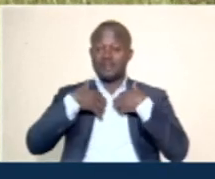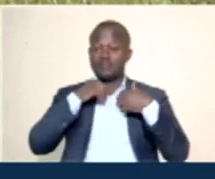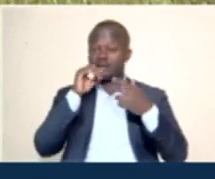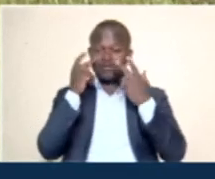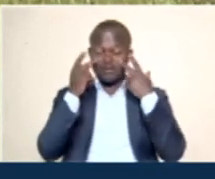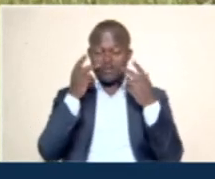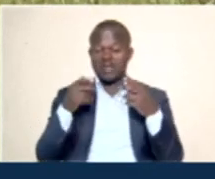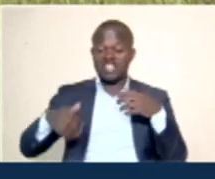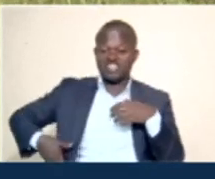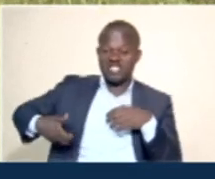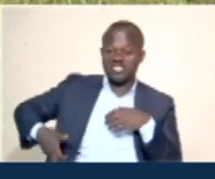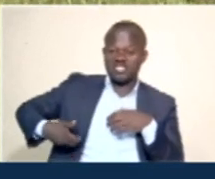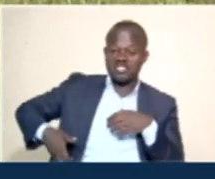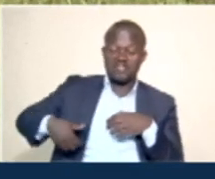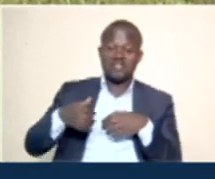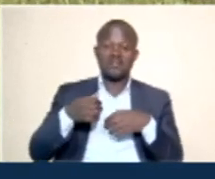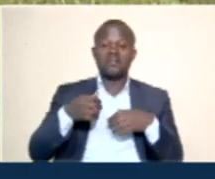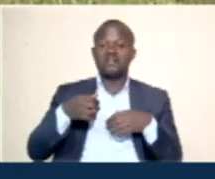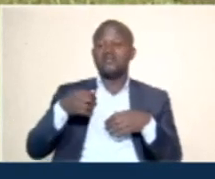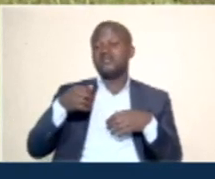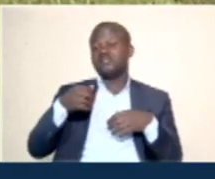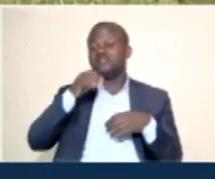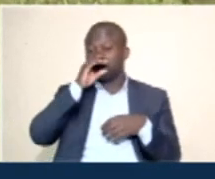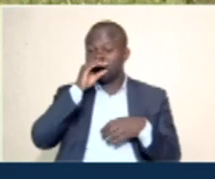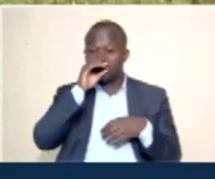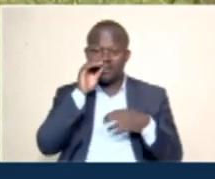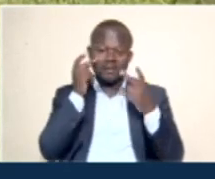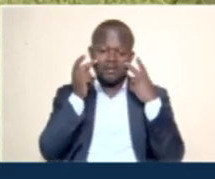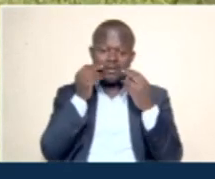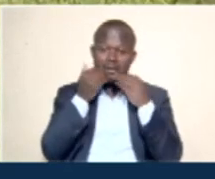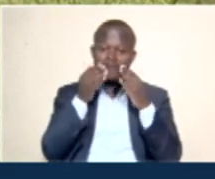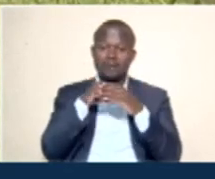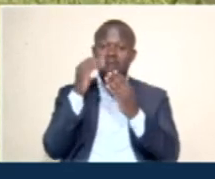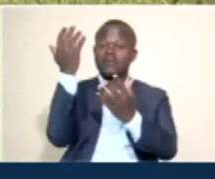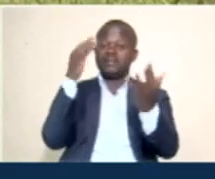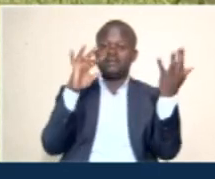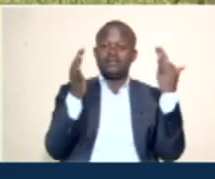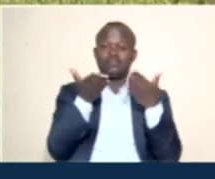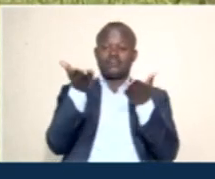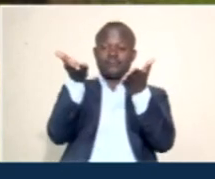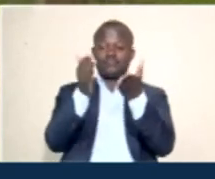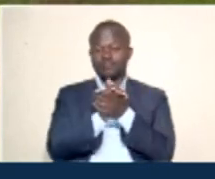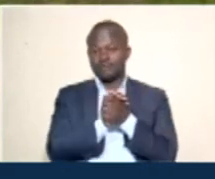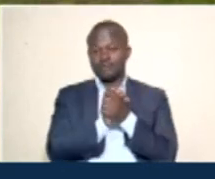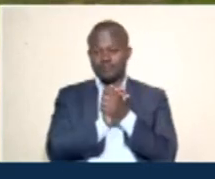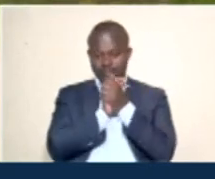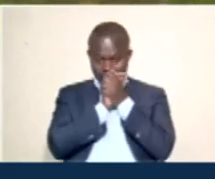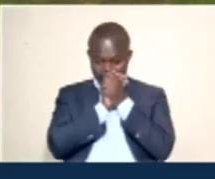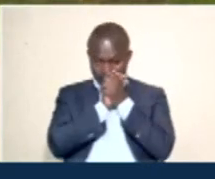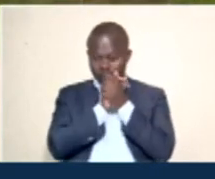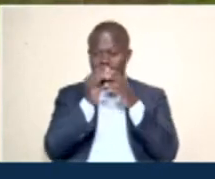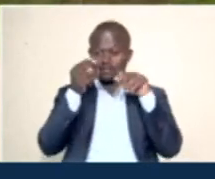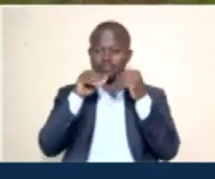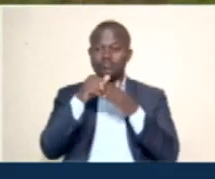ni inkende. N'impyisi nazo ntago tukizibona nko muri amashyamba y'inahangaha.